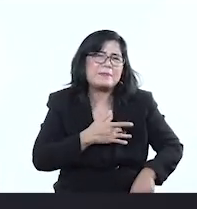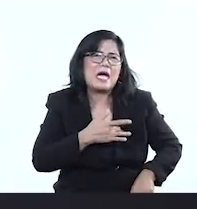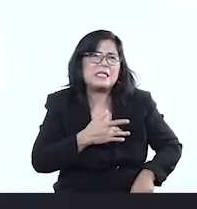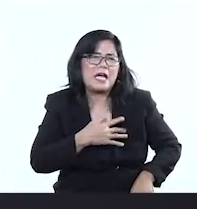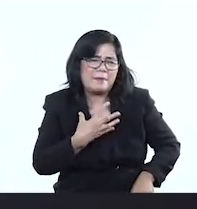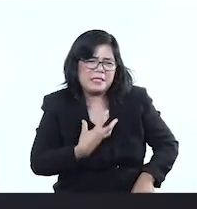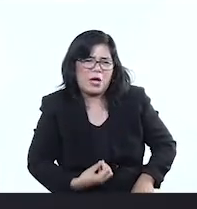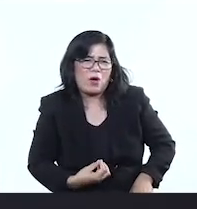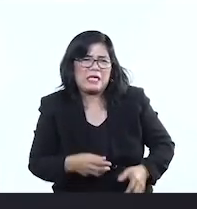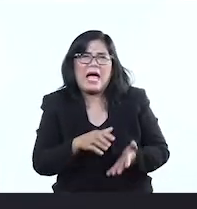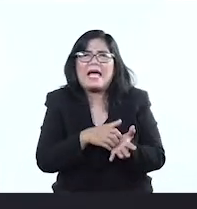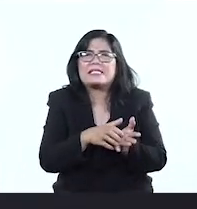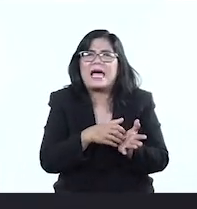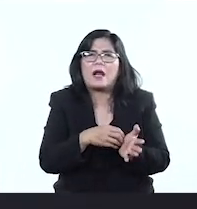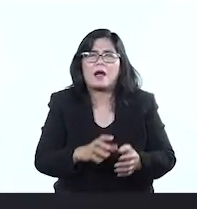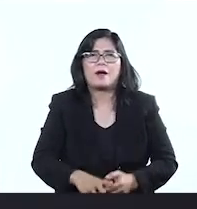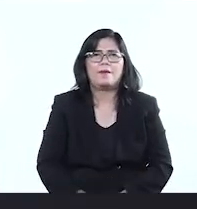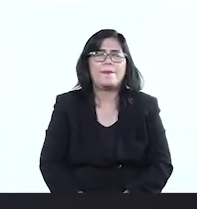mengecewakan yang kasar